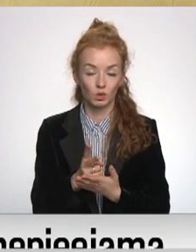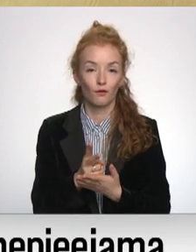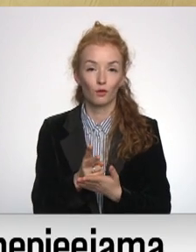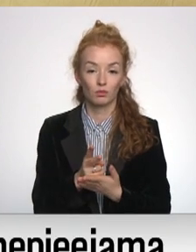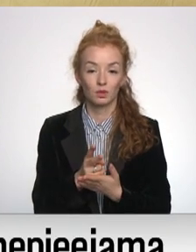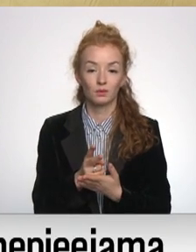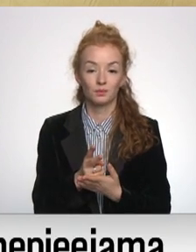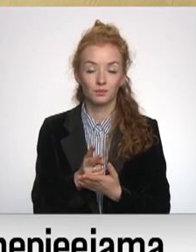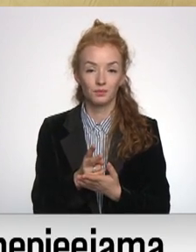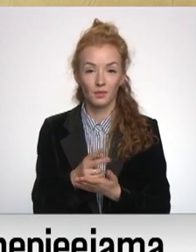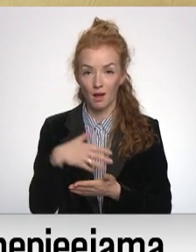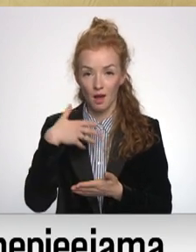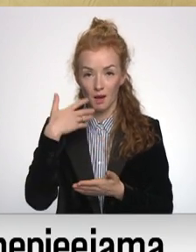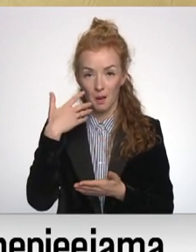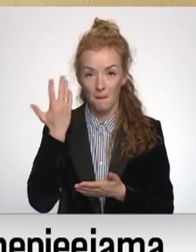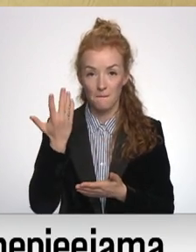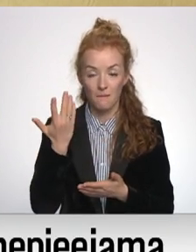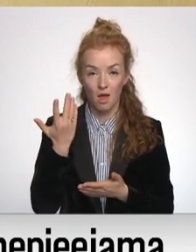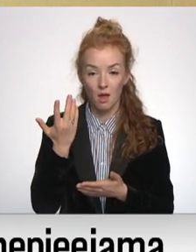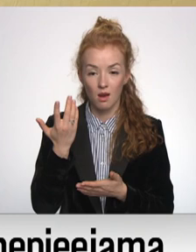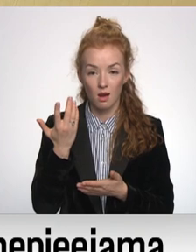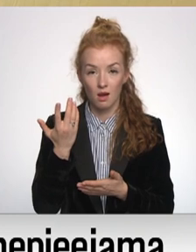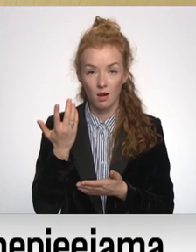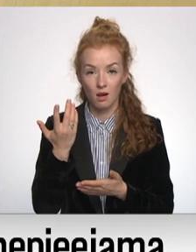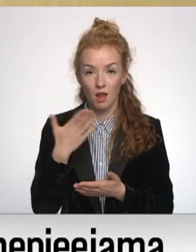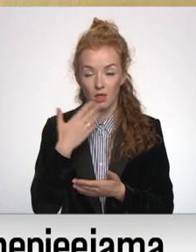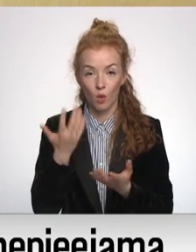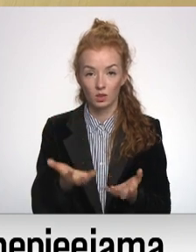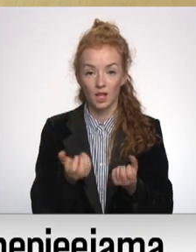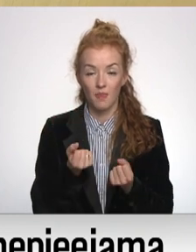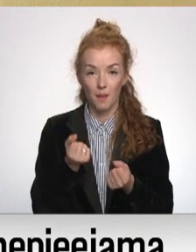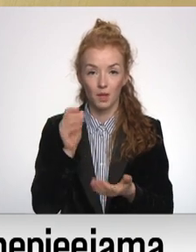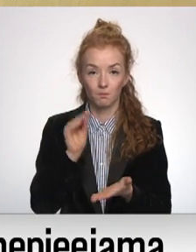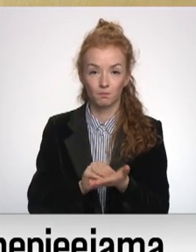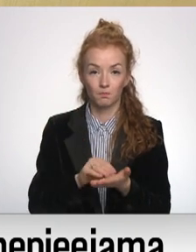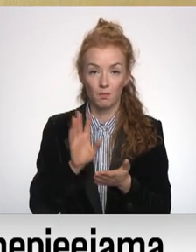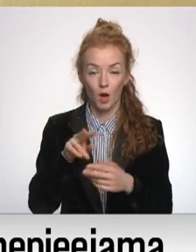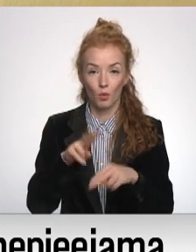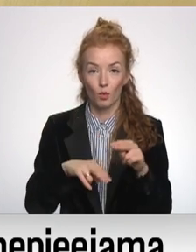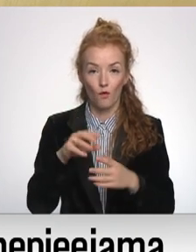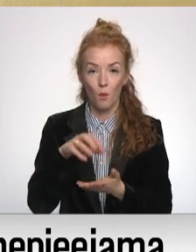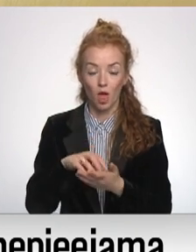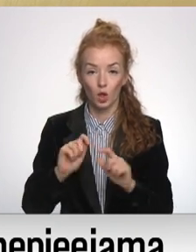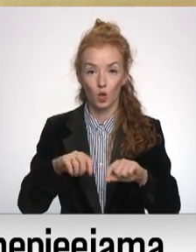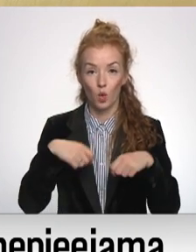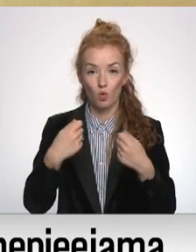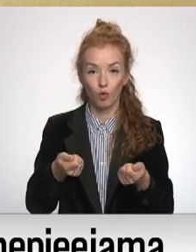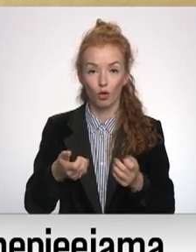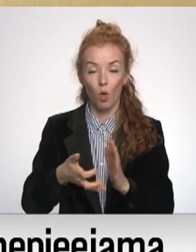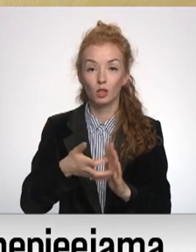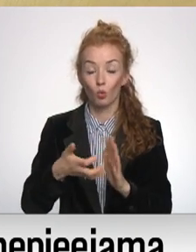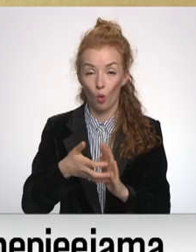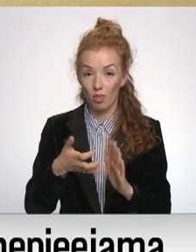Tomēr, kamēr vēl nav saņemta atzīme par būvobjekta nodošanu